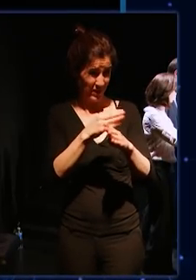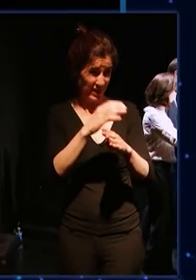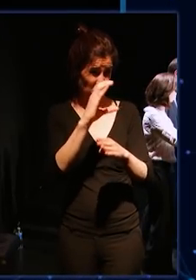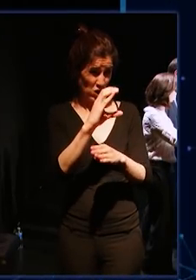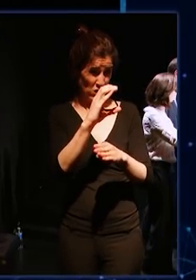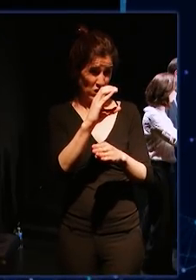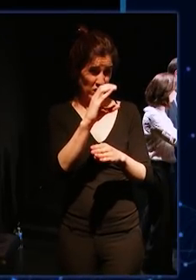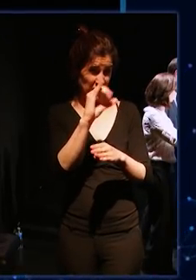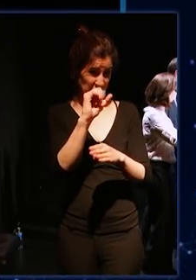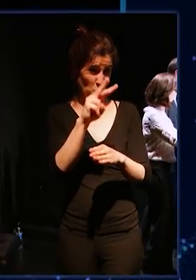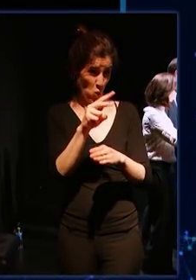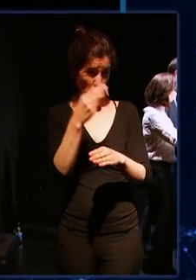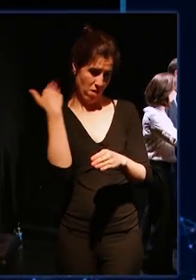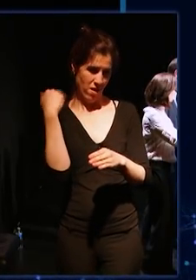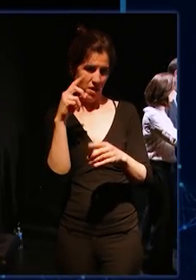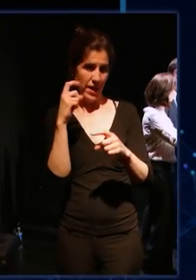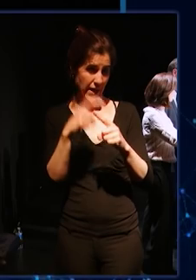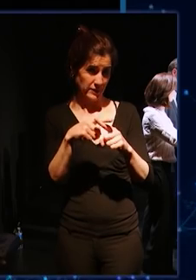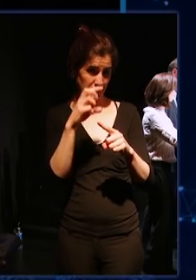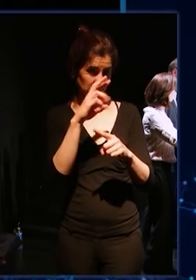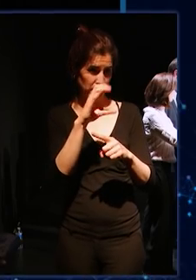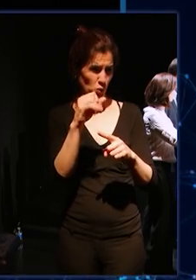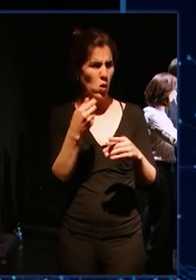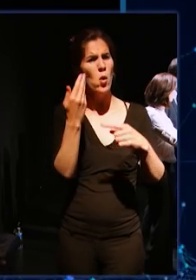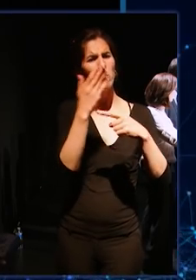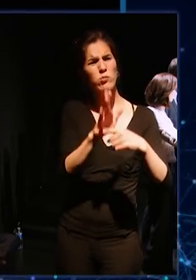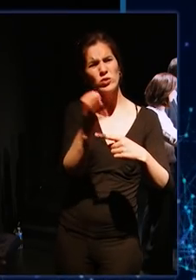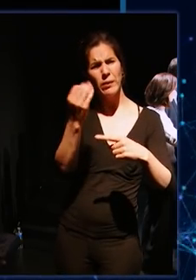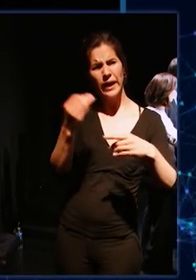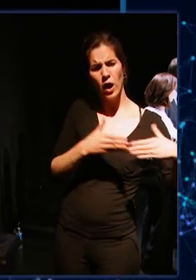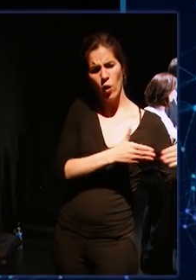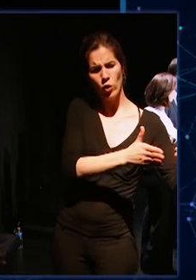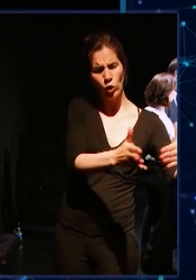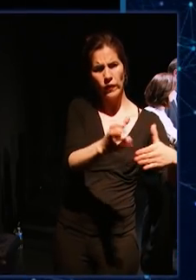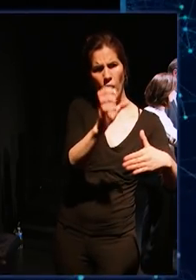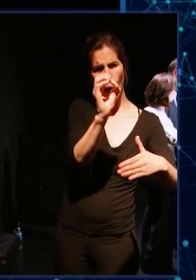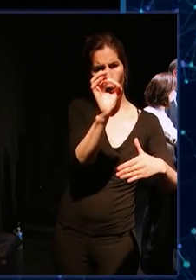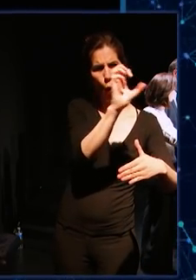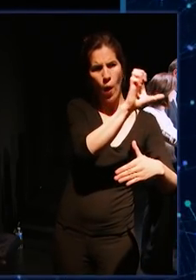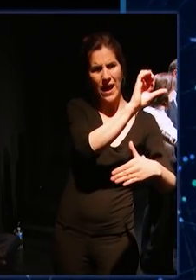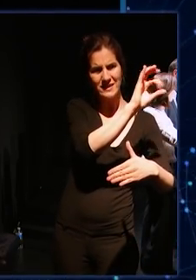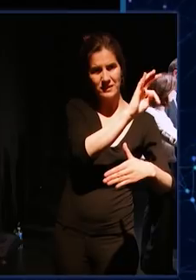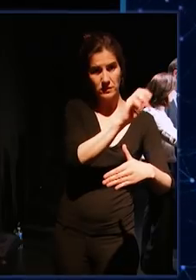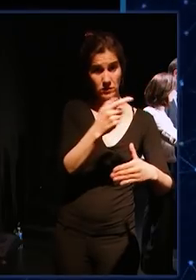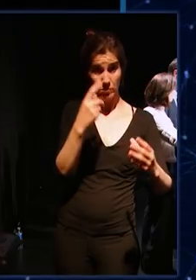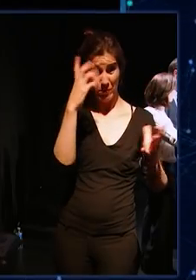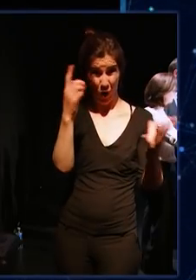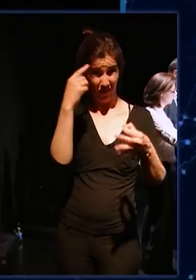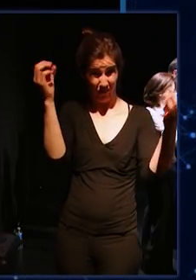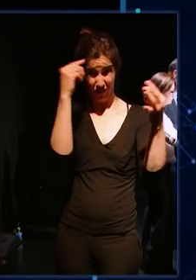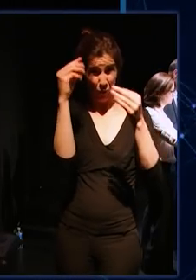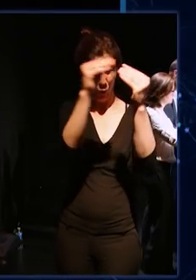proposava una ronda oest que de consens en tenia ben poc. Per tant, abans